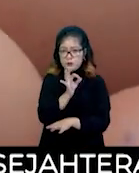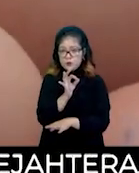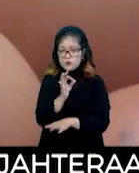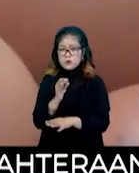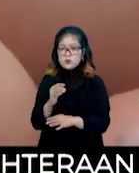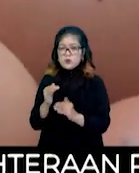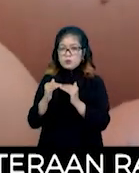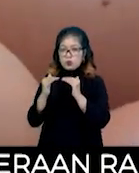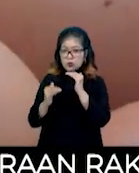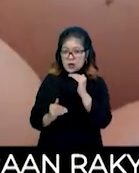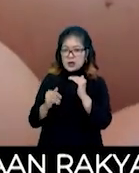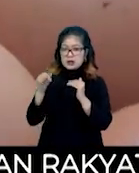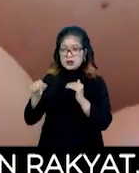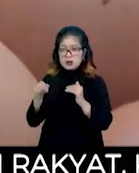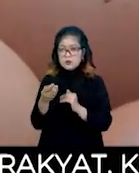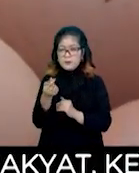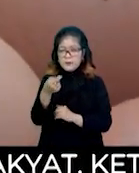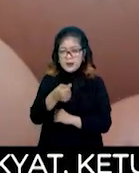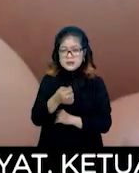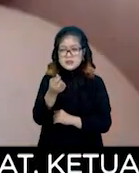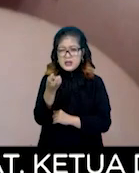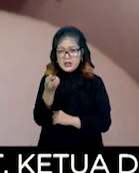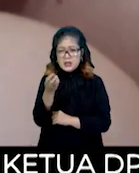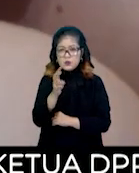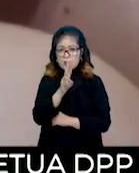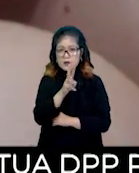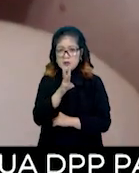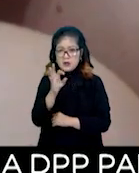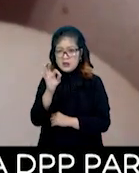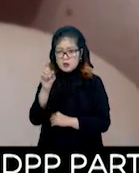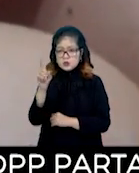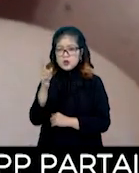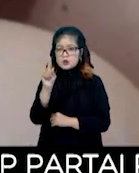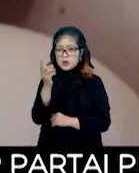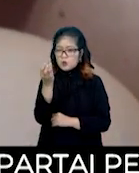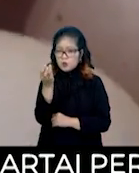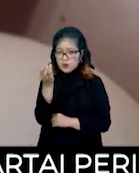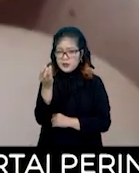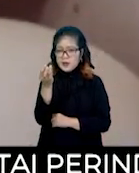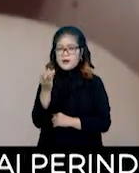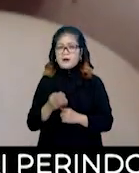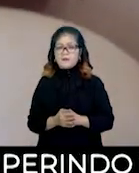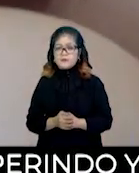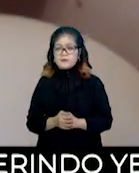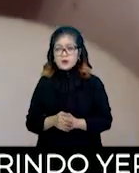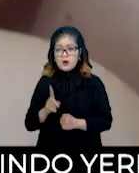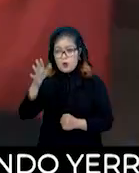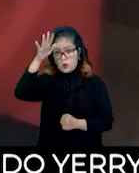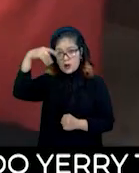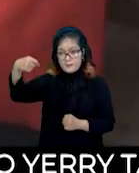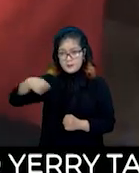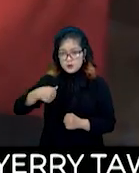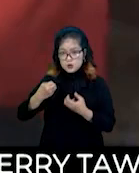telur ayam secara eceran, yakni Rp2.300 per butir. Para pembeli dan pedagang berharap harga-harga bisa